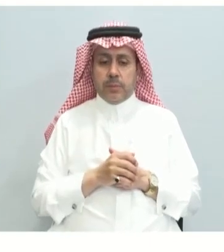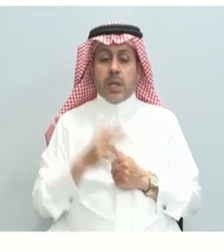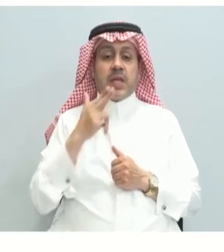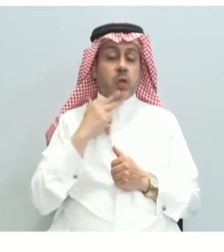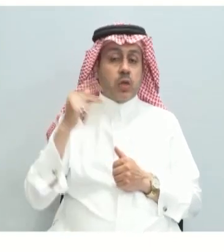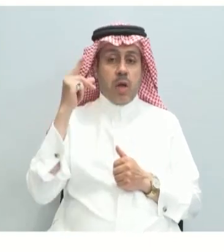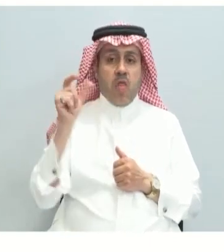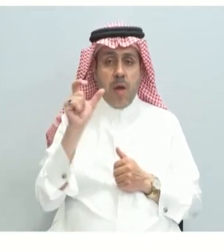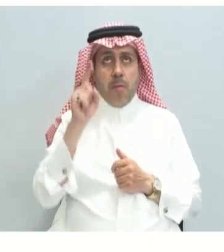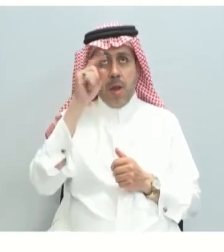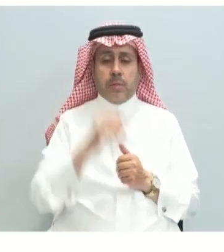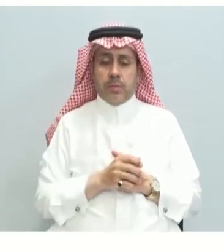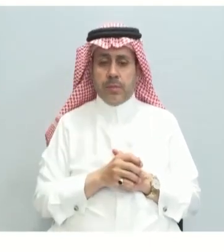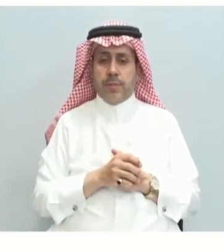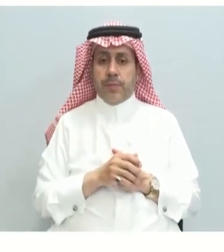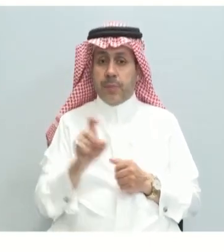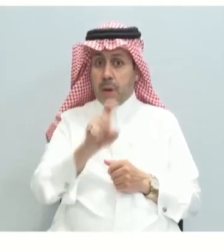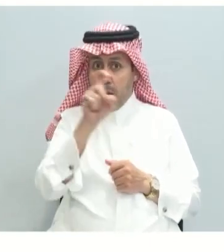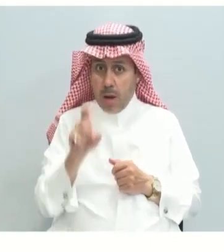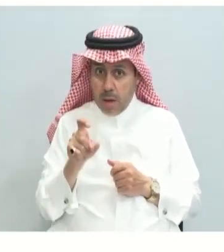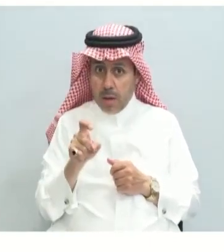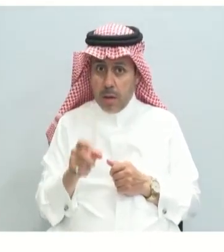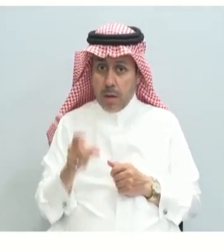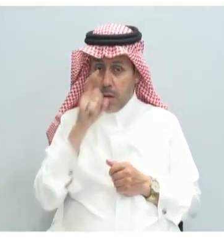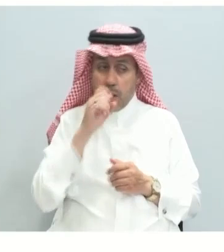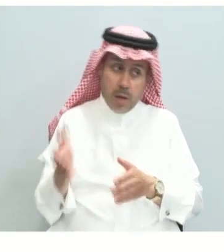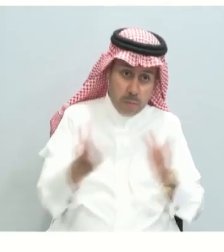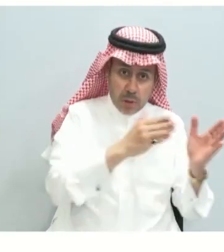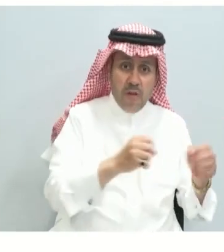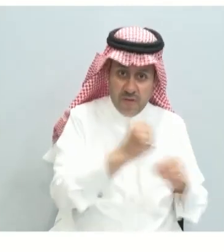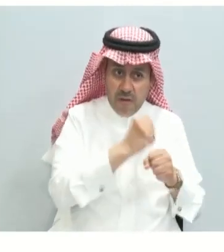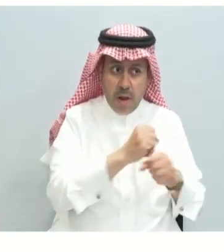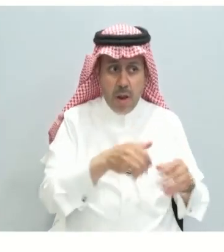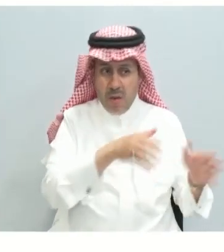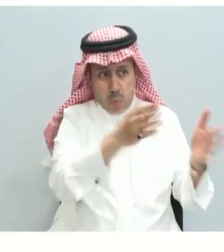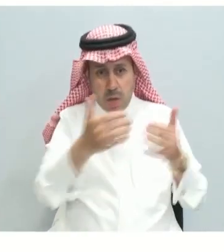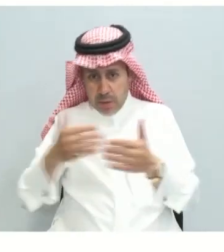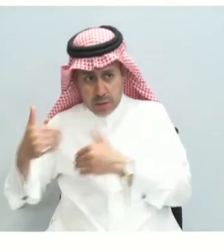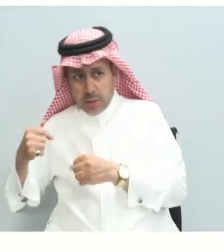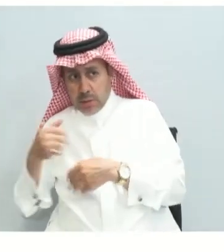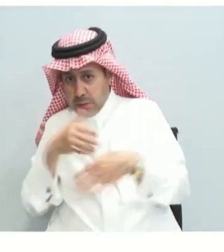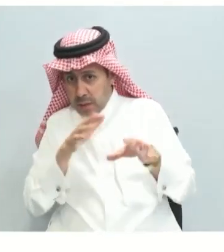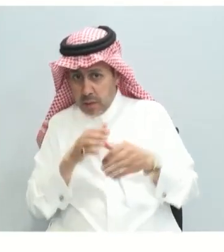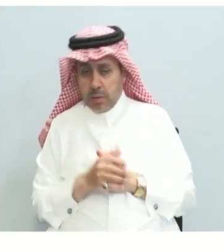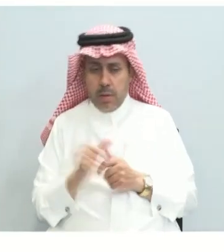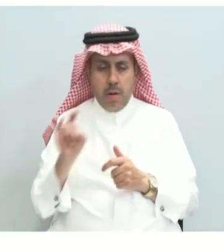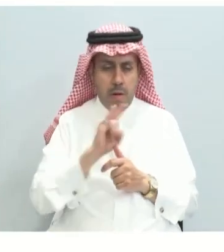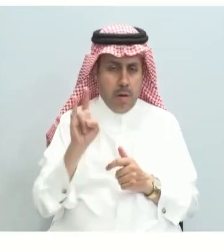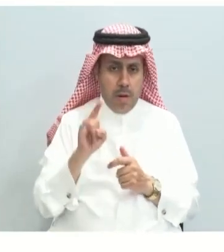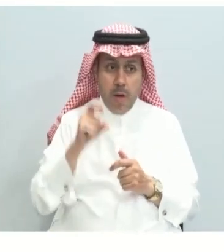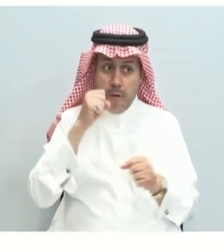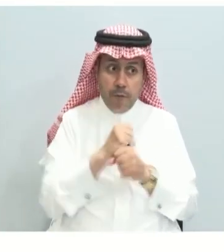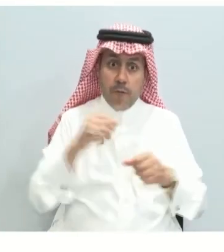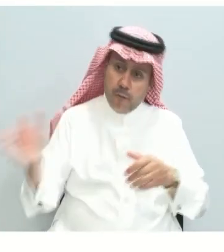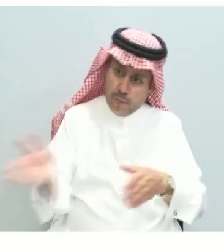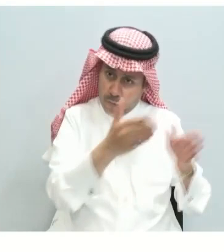حسن ظن العبد. هل يبعث على فعل أمر أو ترك؟ لا، إذا وصل إلى مرحلة فعل أو